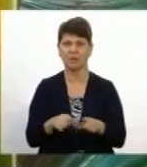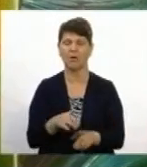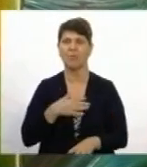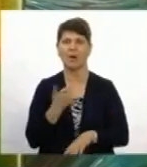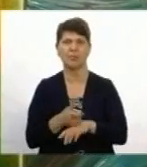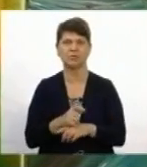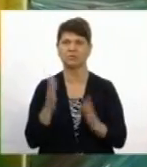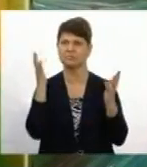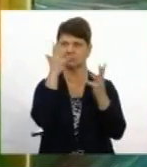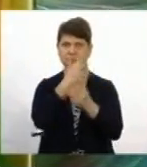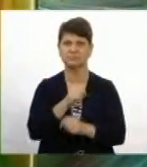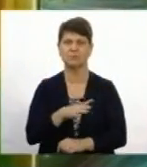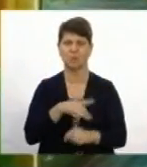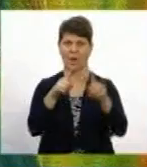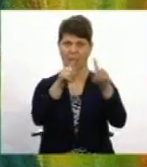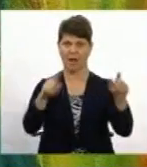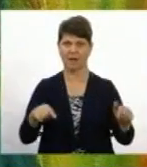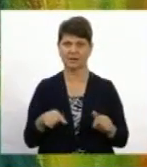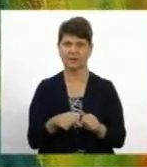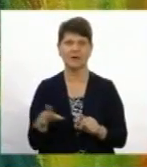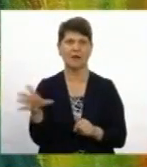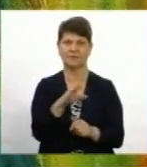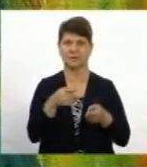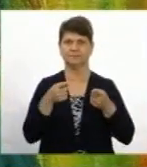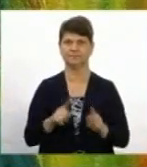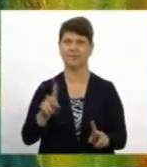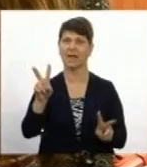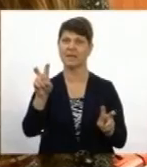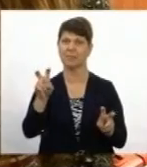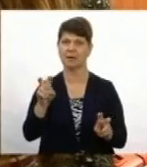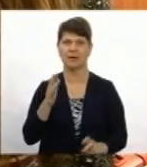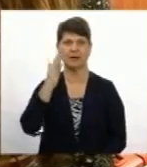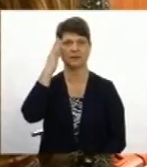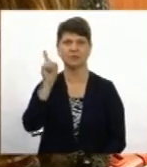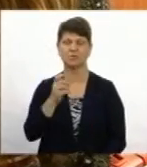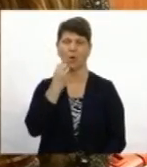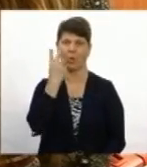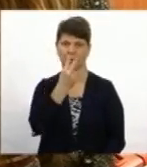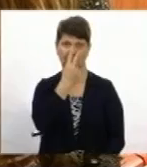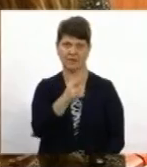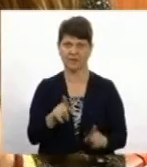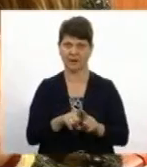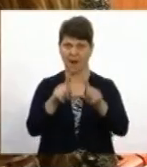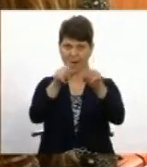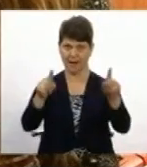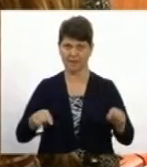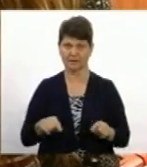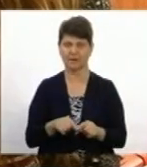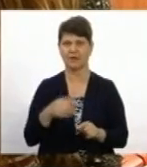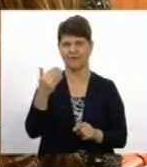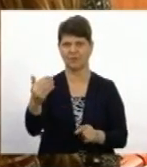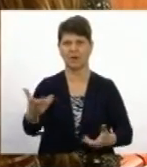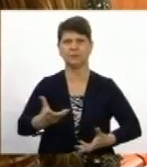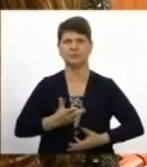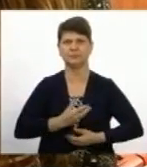найбільшим захопленням були картини в сюрреалістичній тематиці. Здається, що коли ти дивишся на таку картину, вона тебе захоплює,